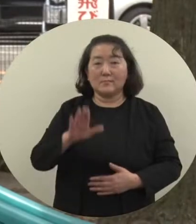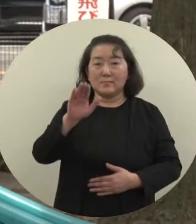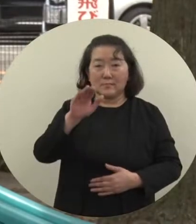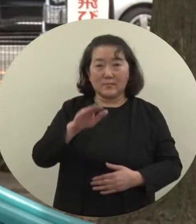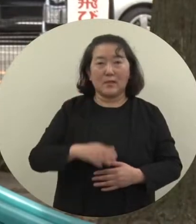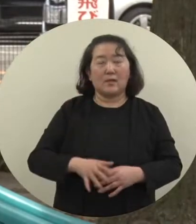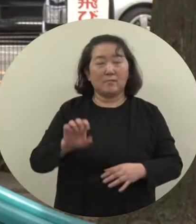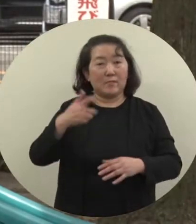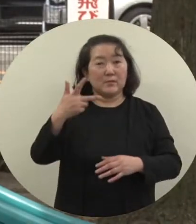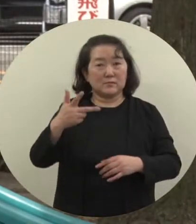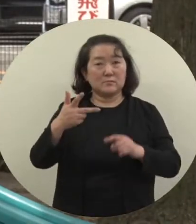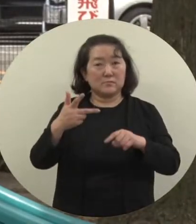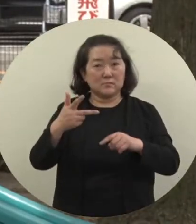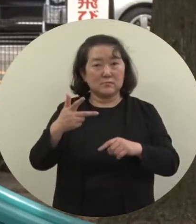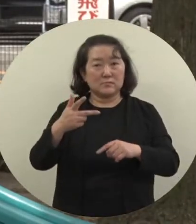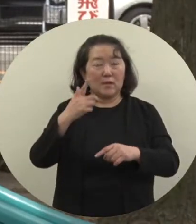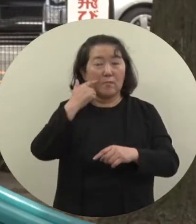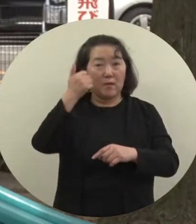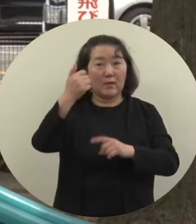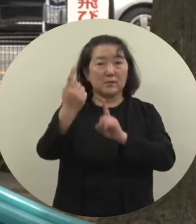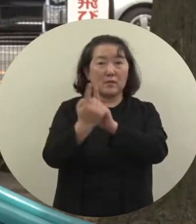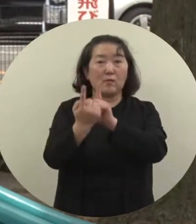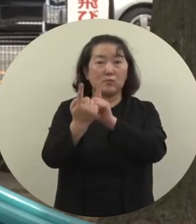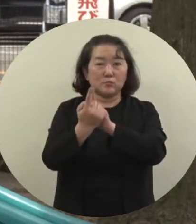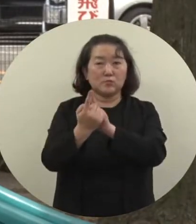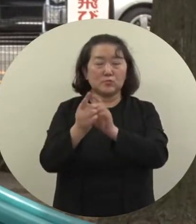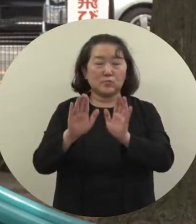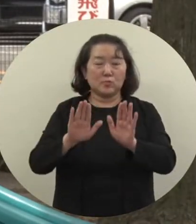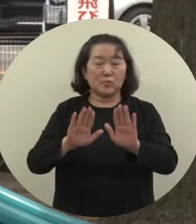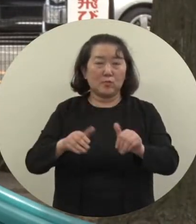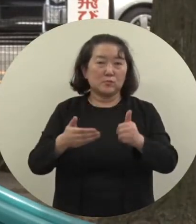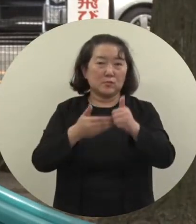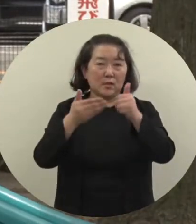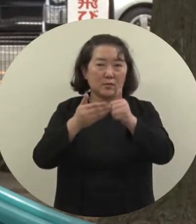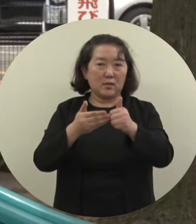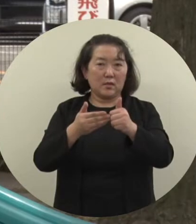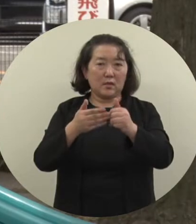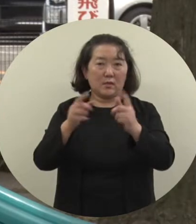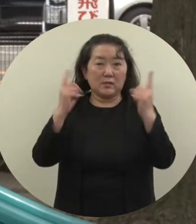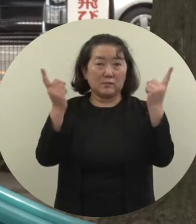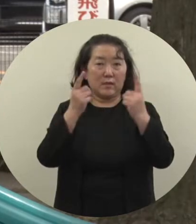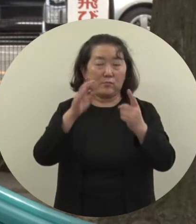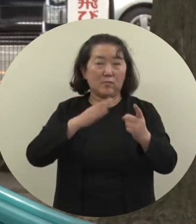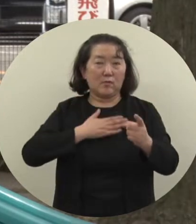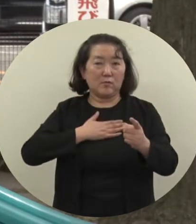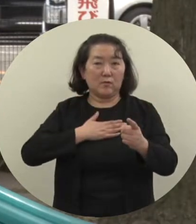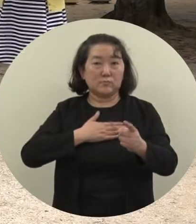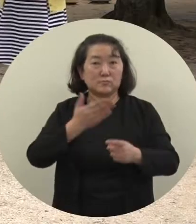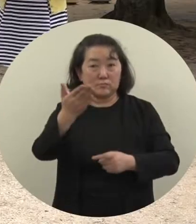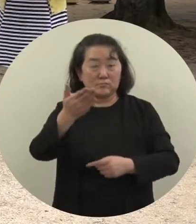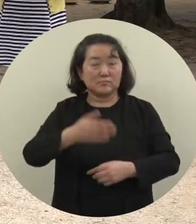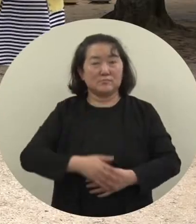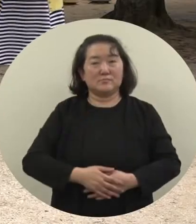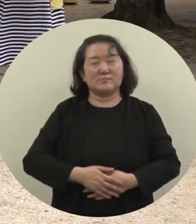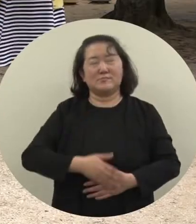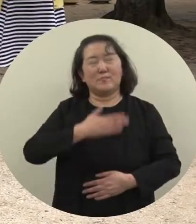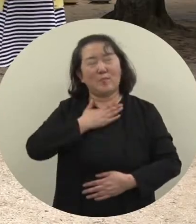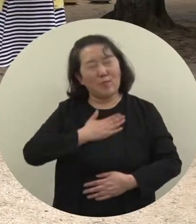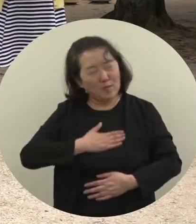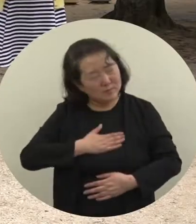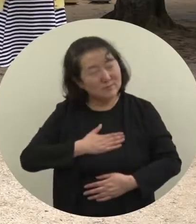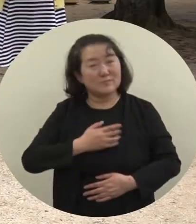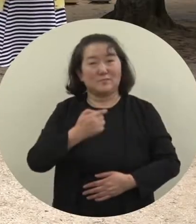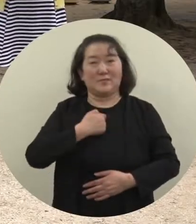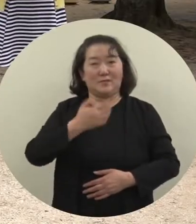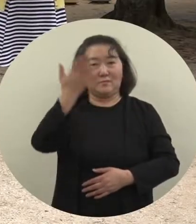永井さん、 はい、 今治市ではパパ向けにも子育て支援のイベントを開いているんですよ。知っていますか。 もちろん知っ